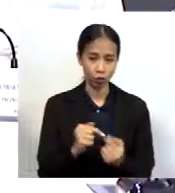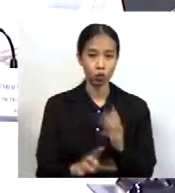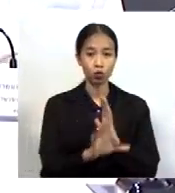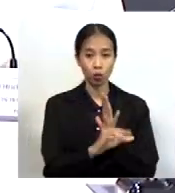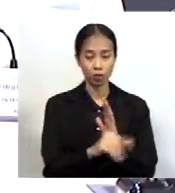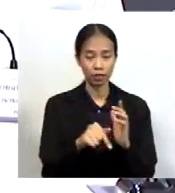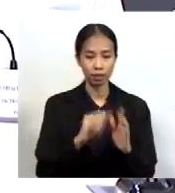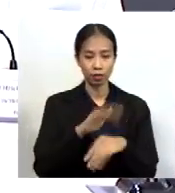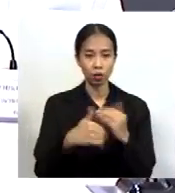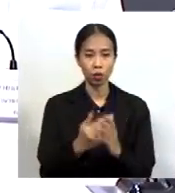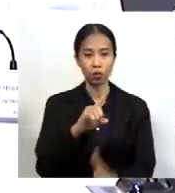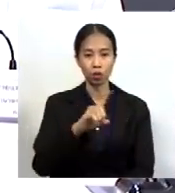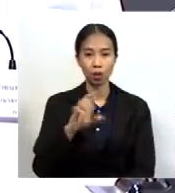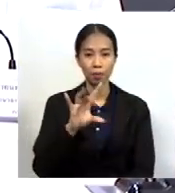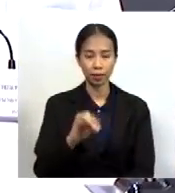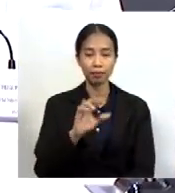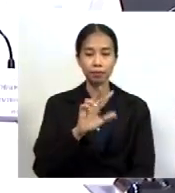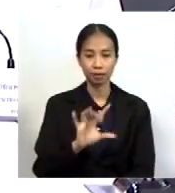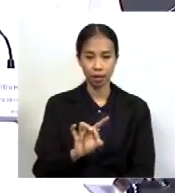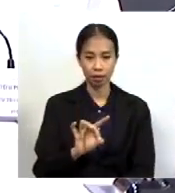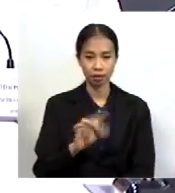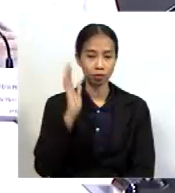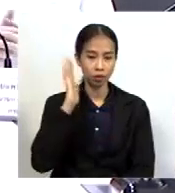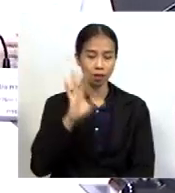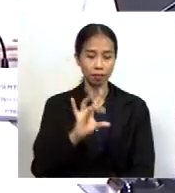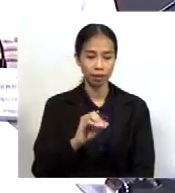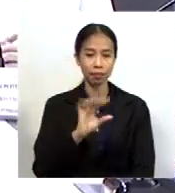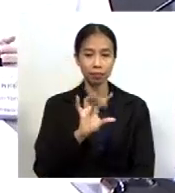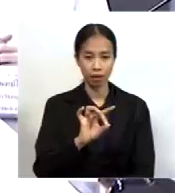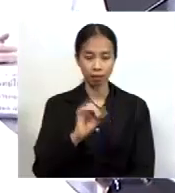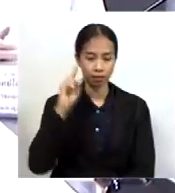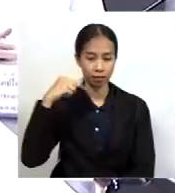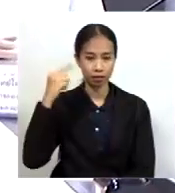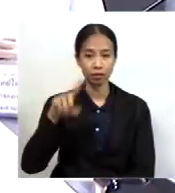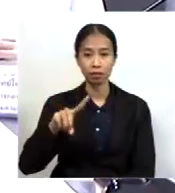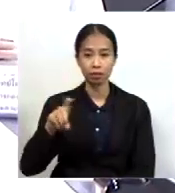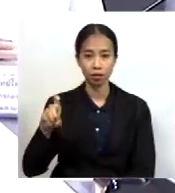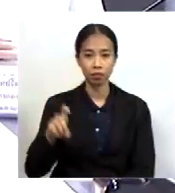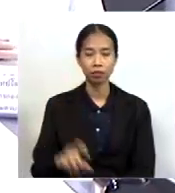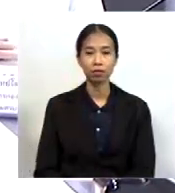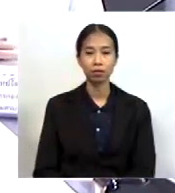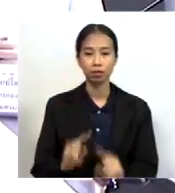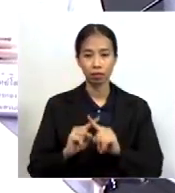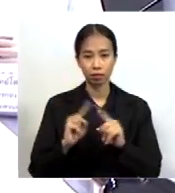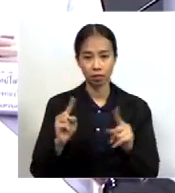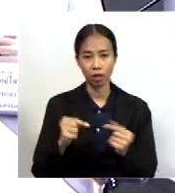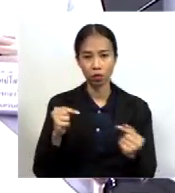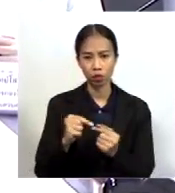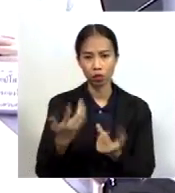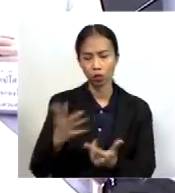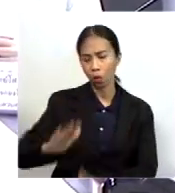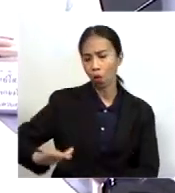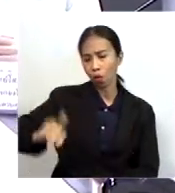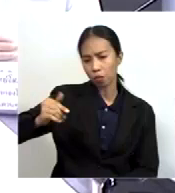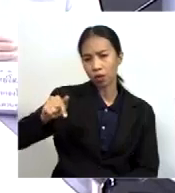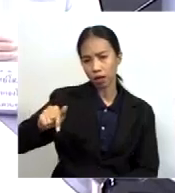งหมด188คนนะครับเป็นชาย88นะครับเป็นหญิง100นะครับแต่ว่ามาจากเมืองไดกูและขยองซังเหนือเ